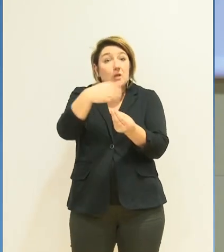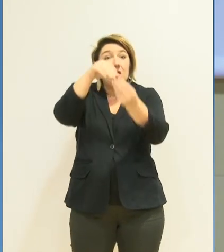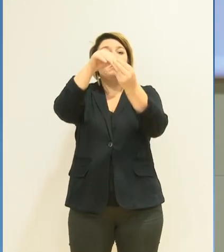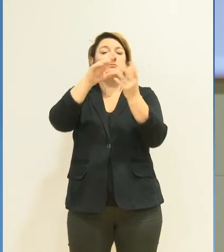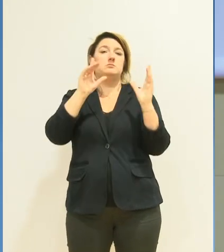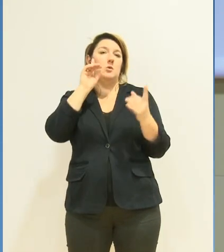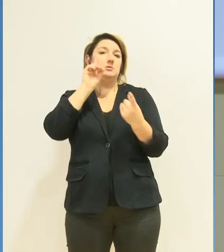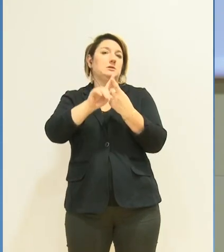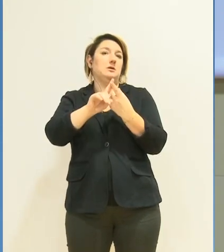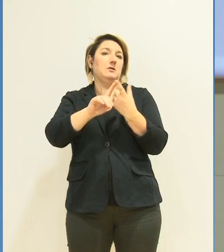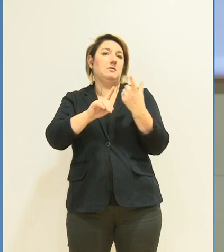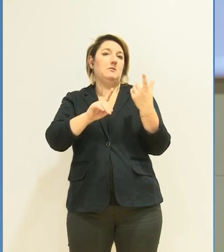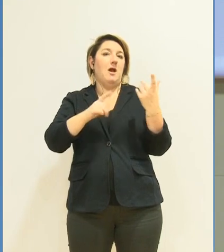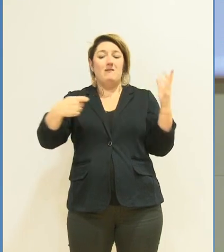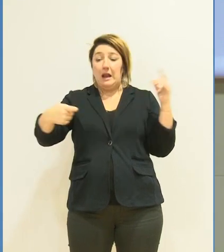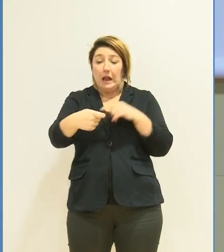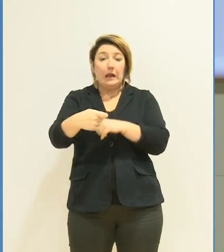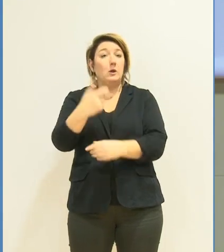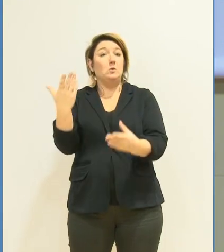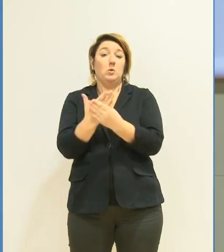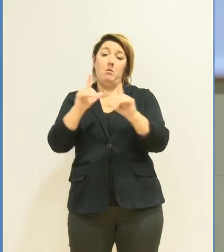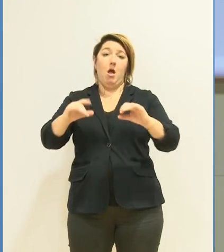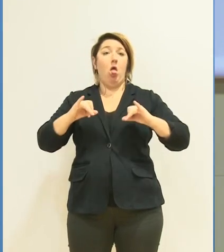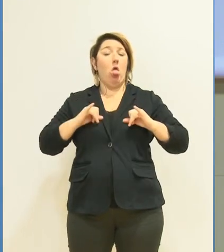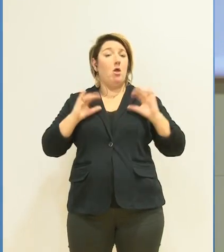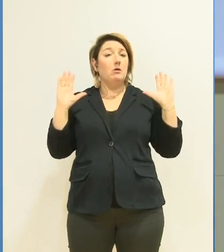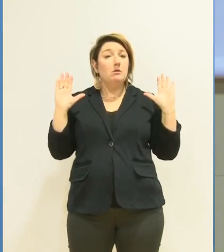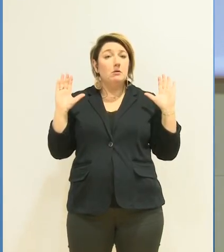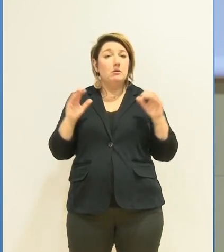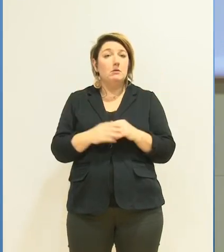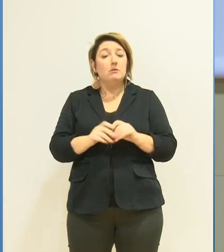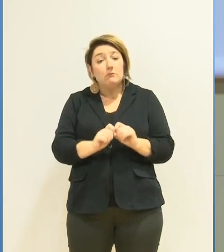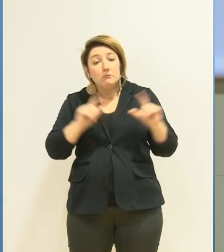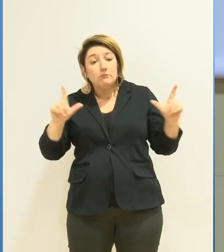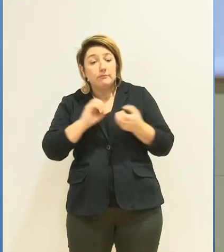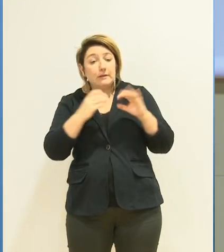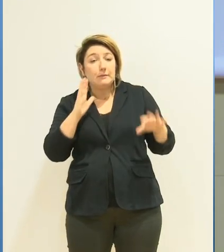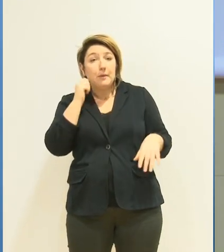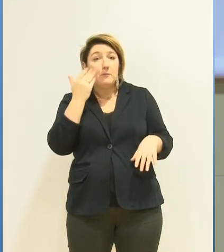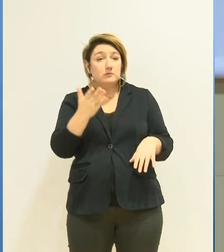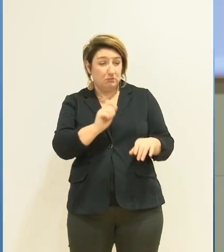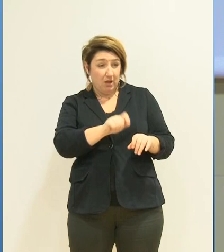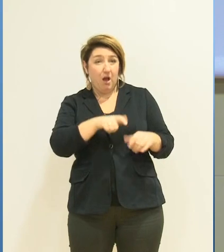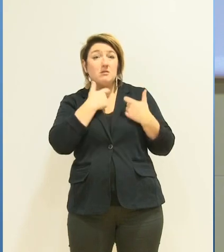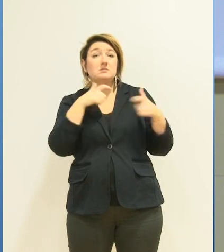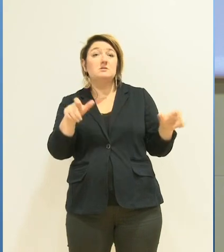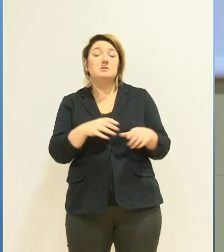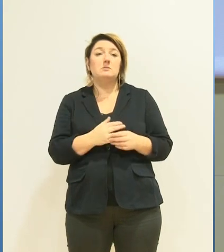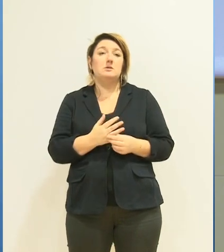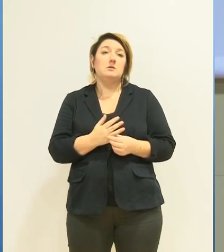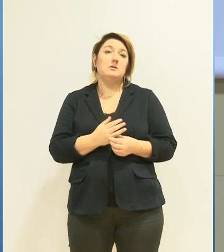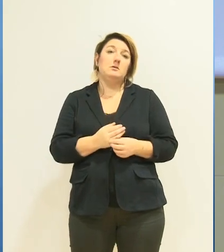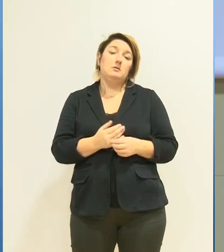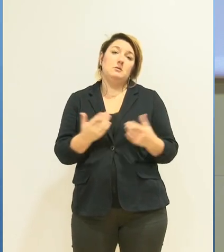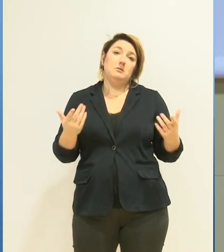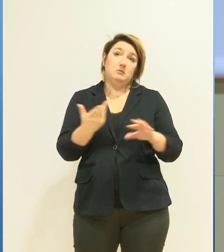par cette clé et documents chez vous sans avoir à les consulter sur les sites où ils sont accessibles sur lesquels ils sont